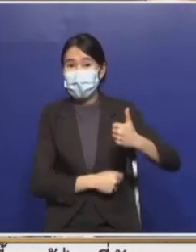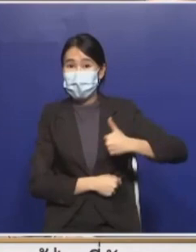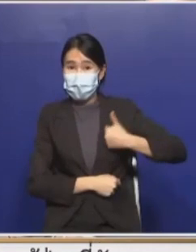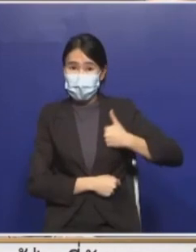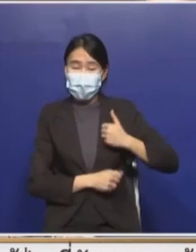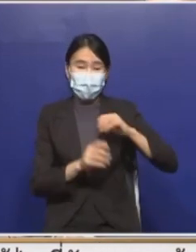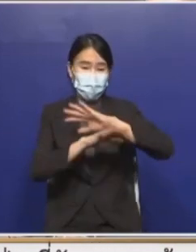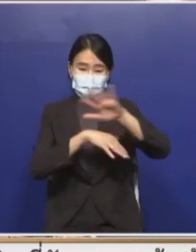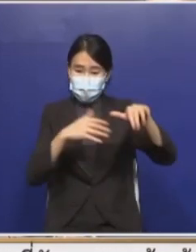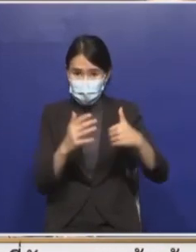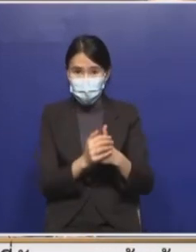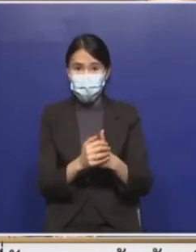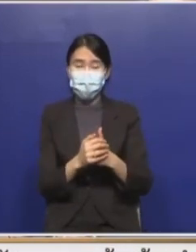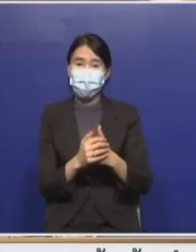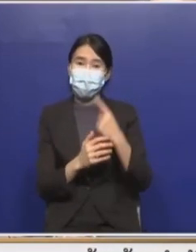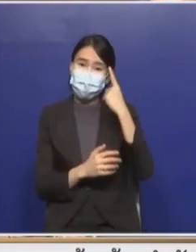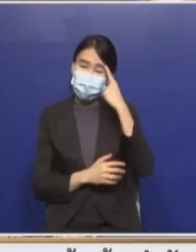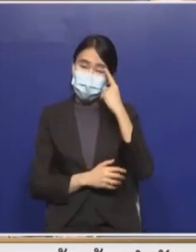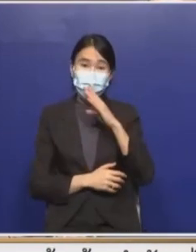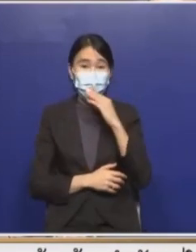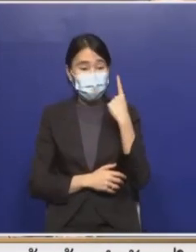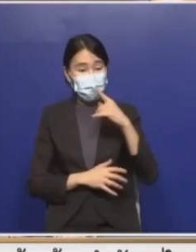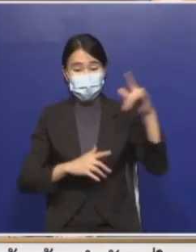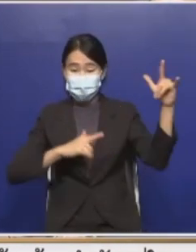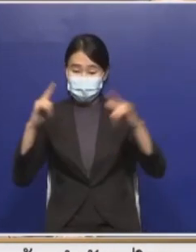กที่จะมาแคนาดา